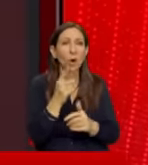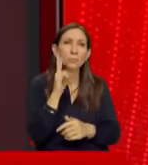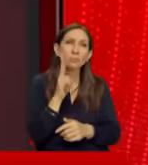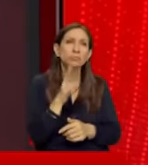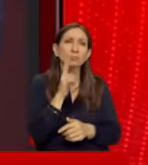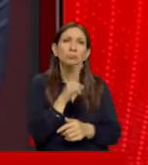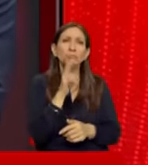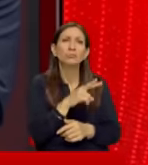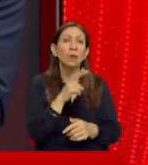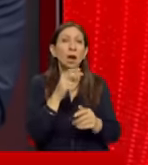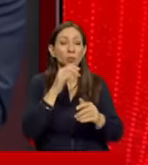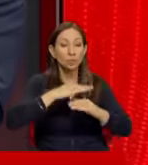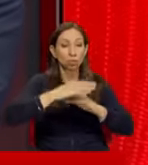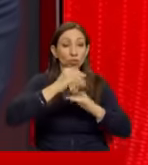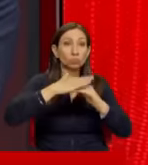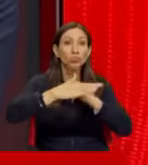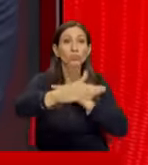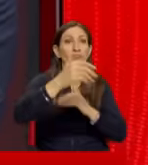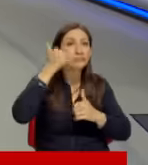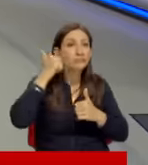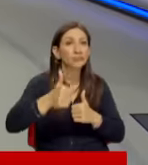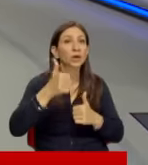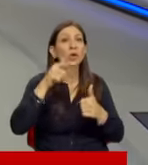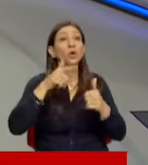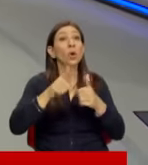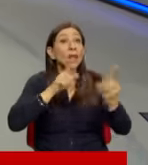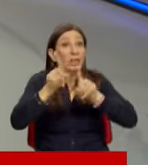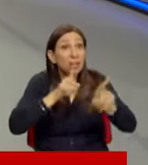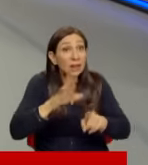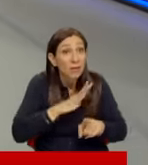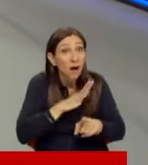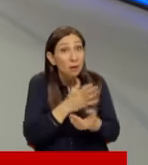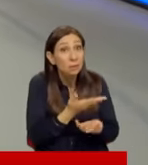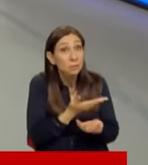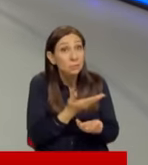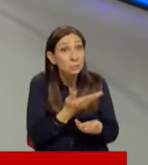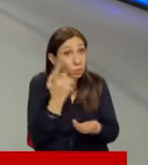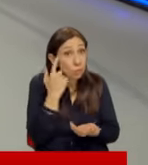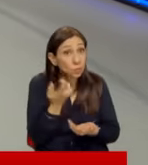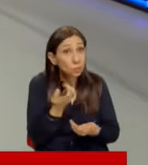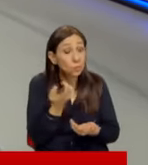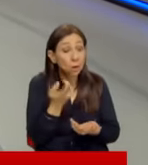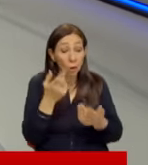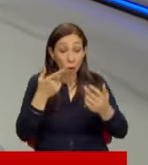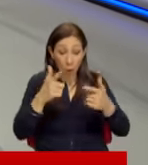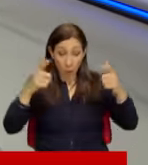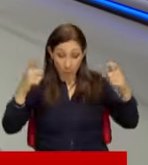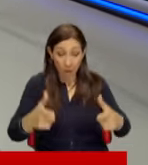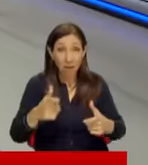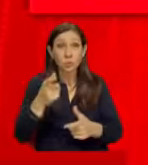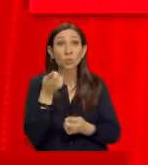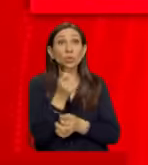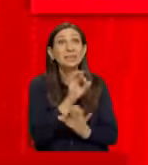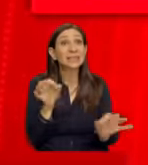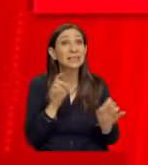köylerde asfaltı var. Köylerde internet var köy meydanlarında ya. Düşünebiliyor musun? Köy meydanlarında